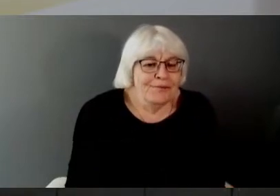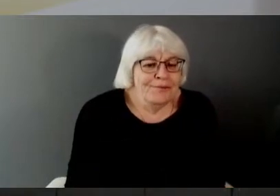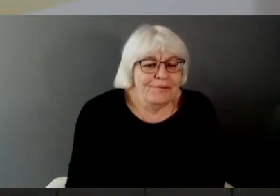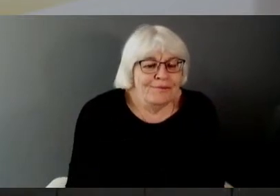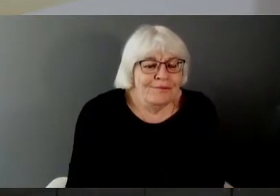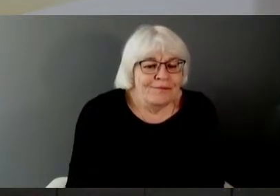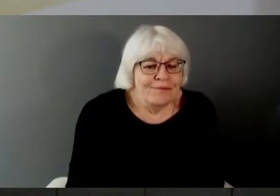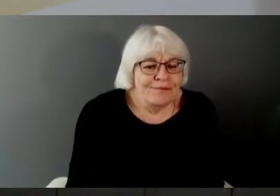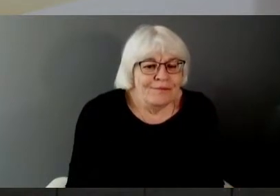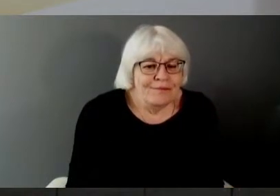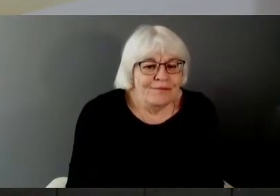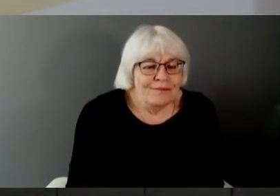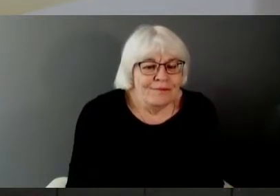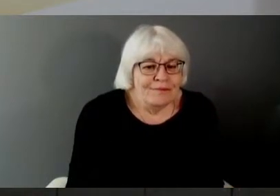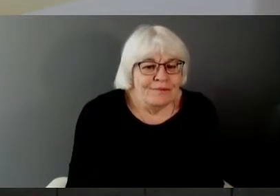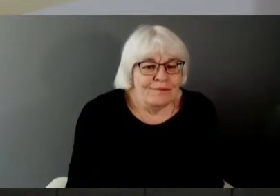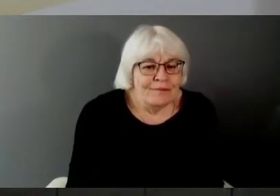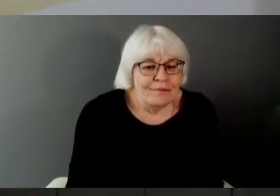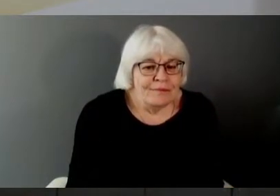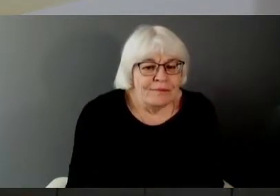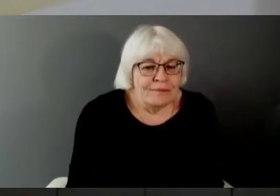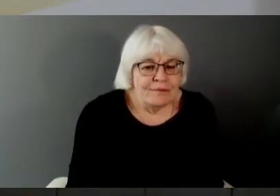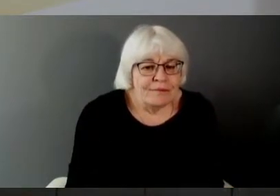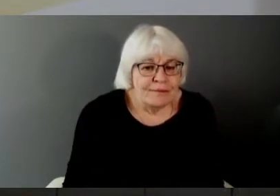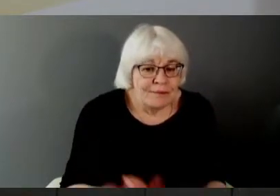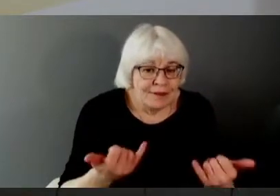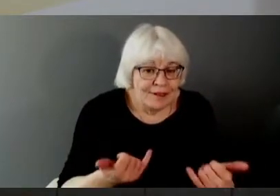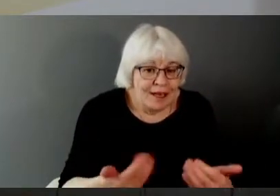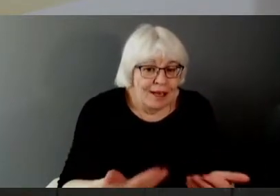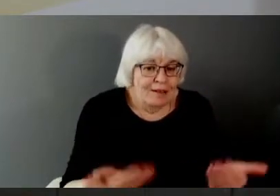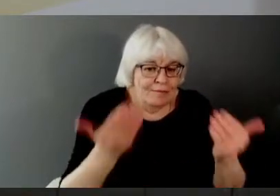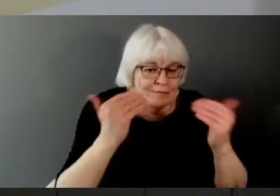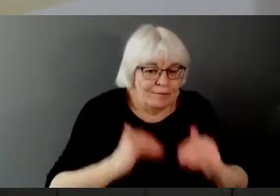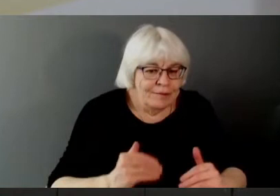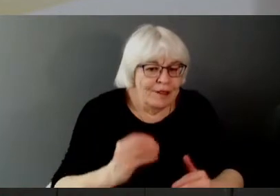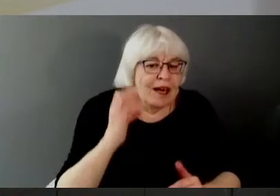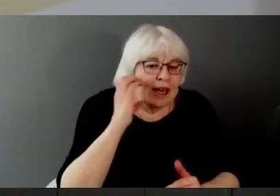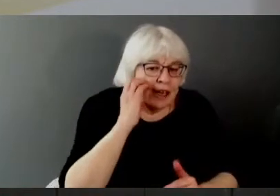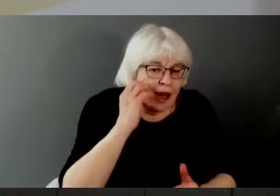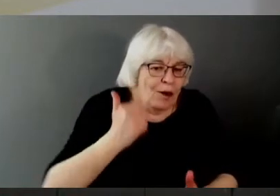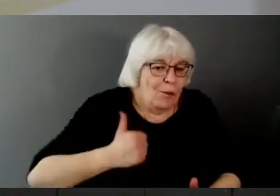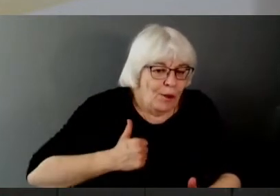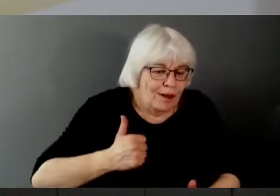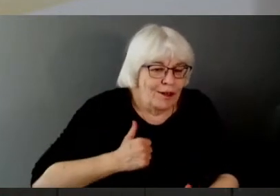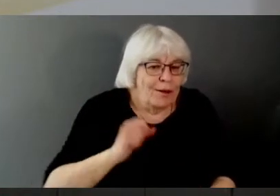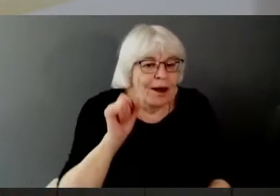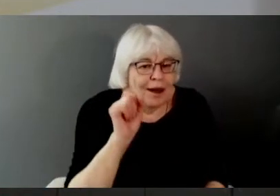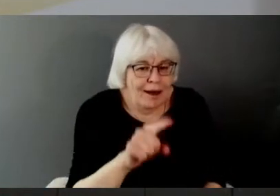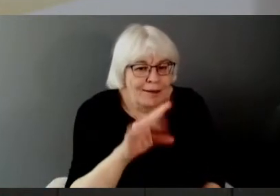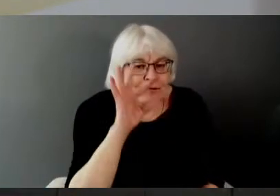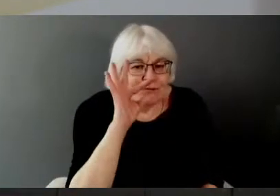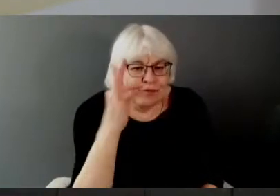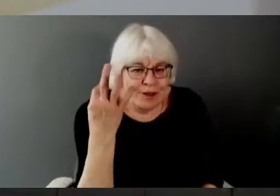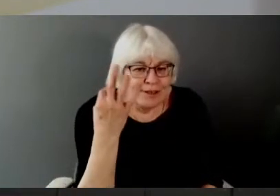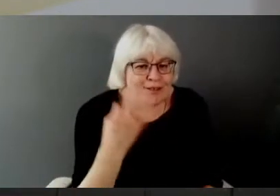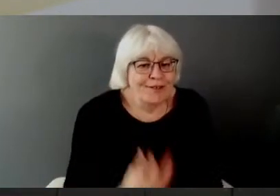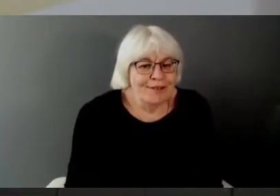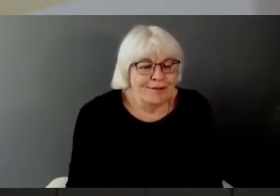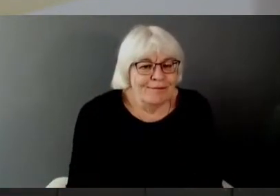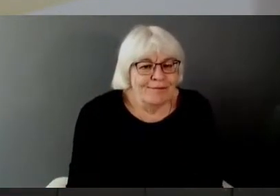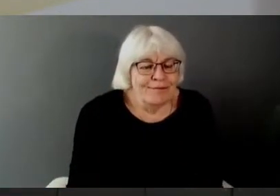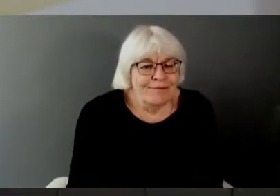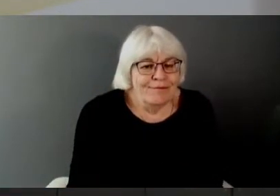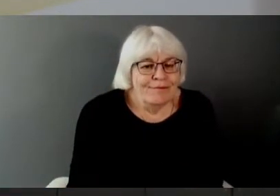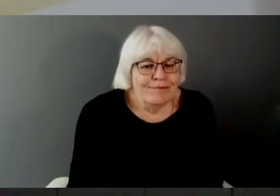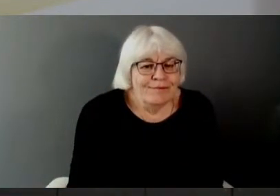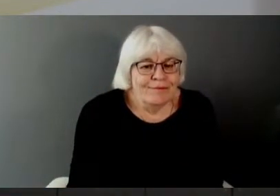Julien Lecacheur, Radio-Canada. Bonjour, Dr Morrison. Juste pour rebondir sur la question de ma collègue Gabrielle, est-ce